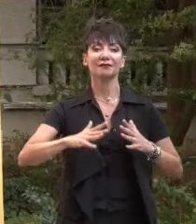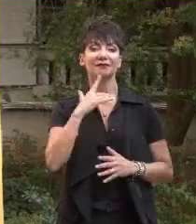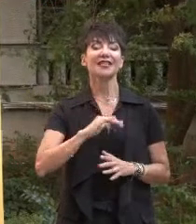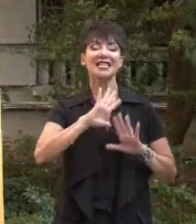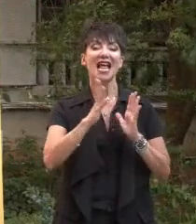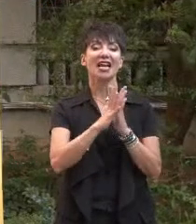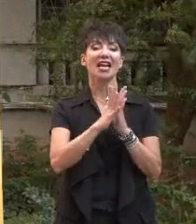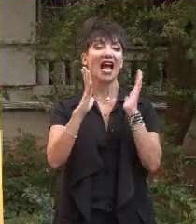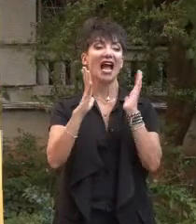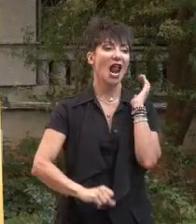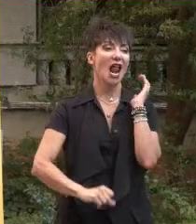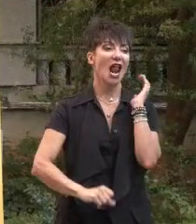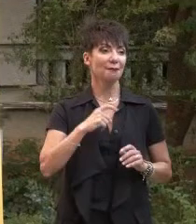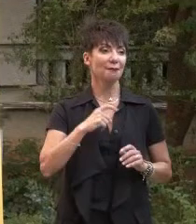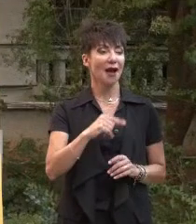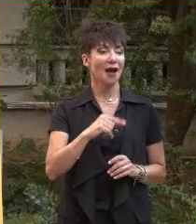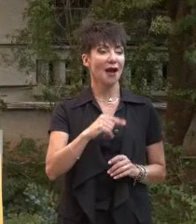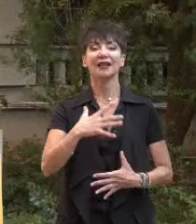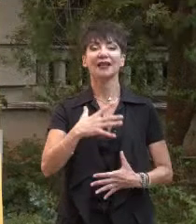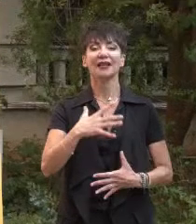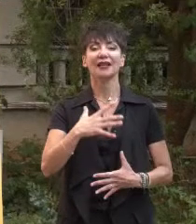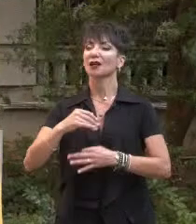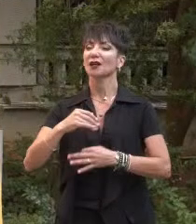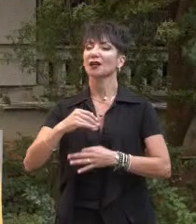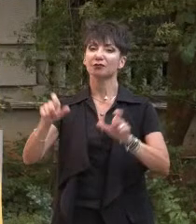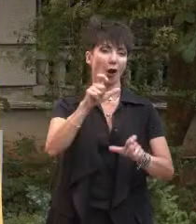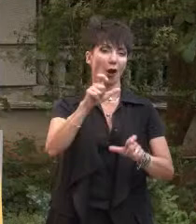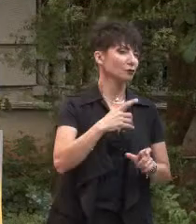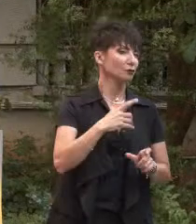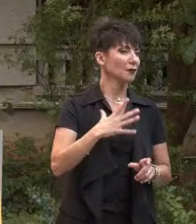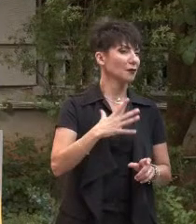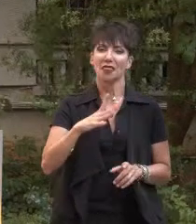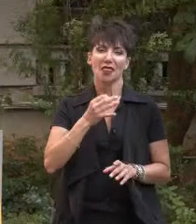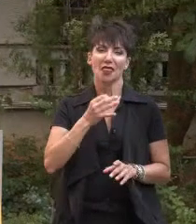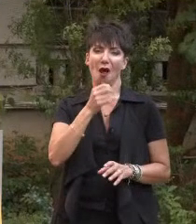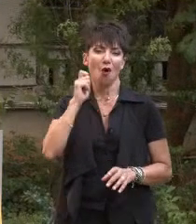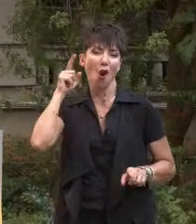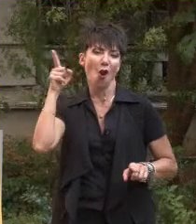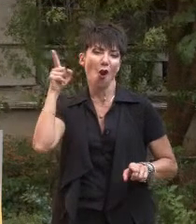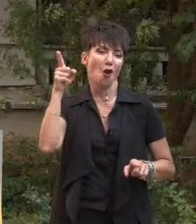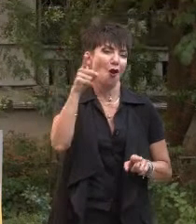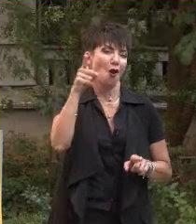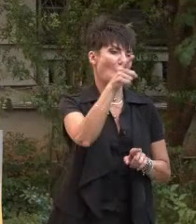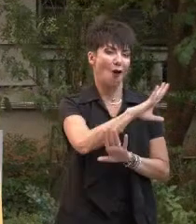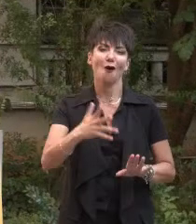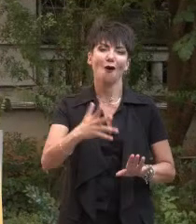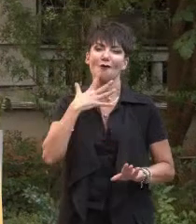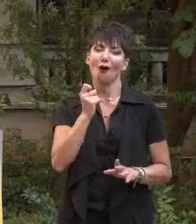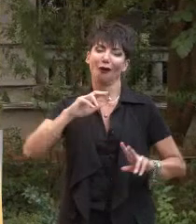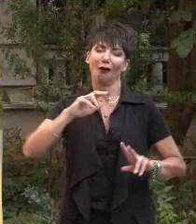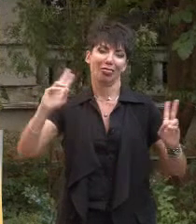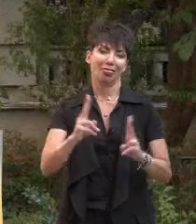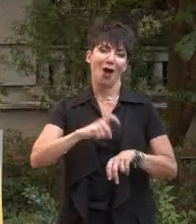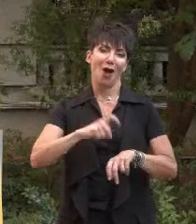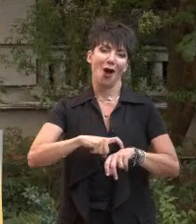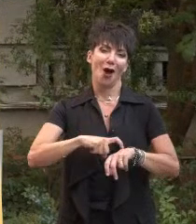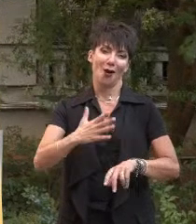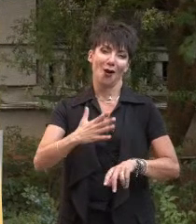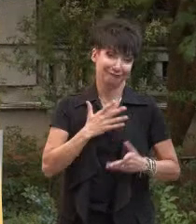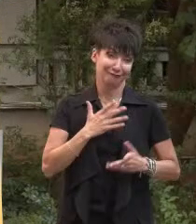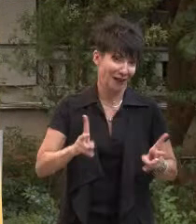Σταμάτη, εκλεκτοί επίσημοι προσκεκλημένοι, δεν αναφέρω ξεχωριστά τα ονόματα για την οικονομία του χρόνου, επιτρέψτε